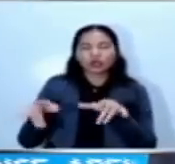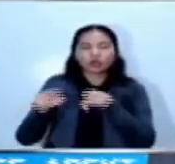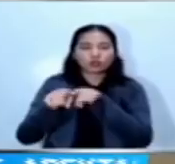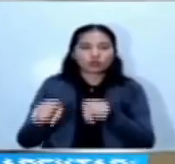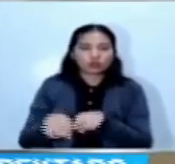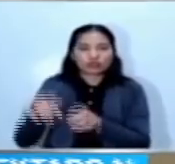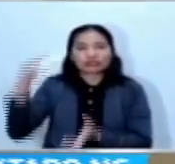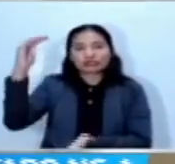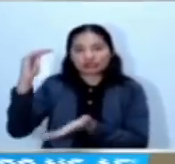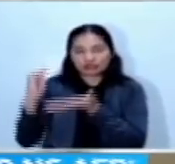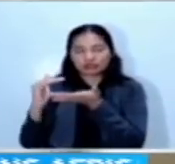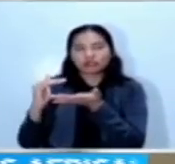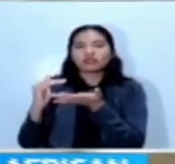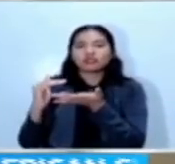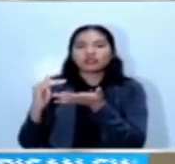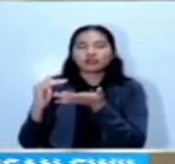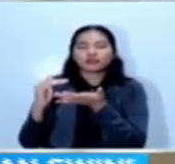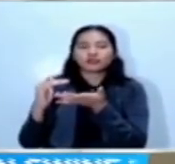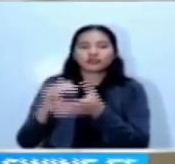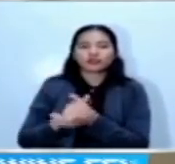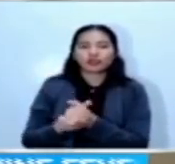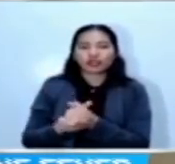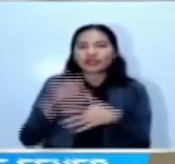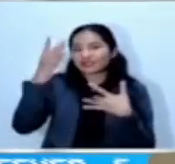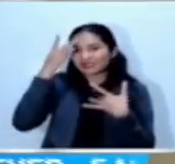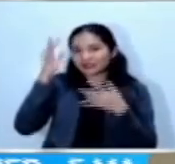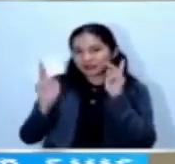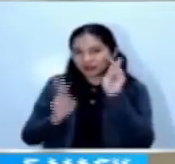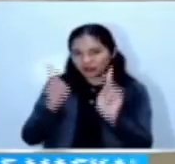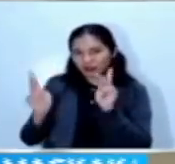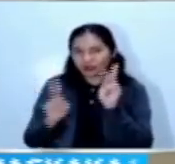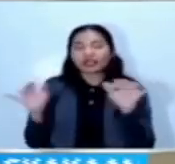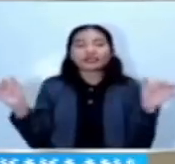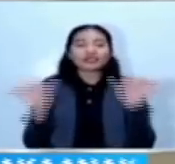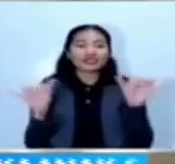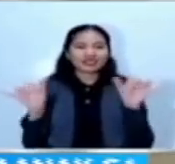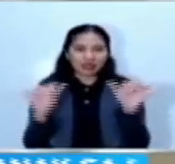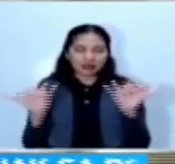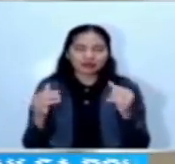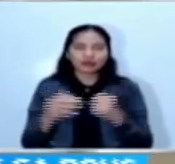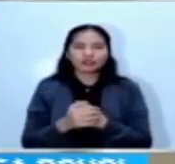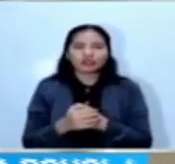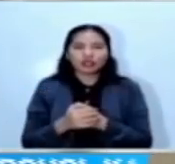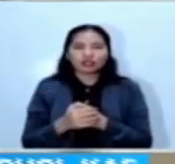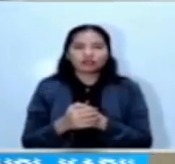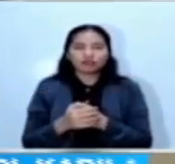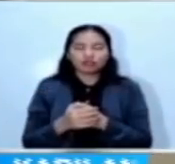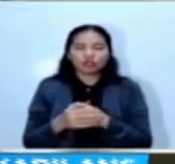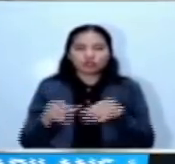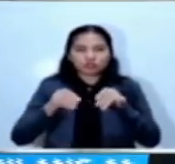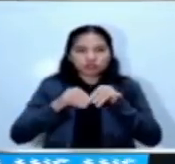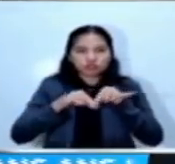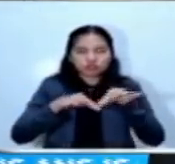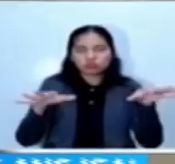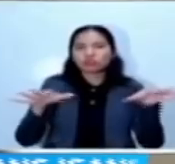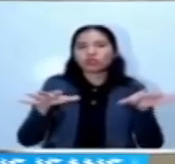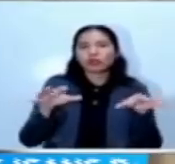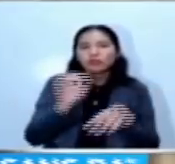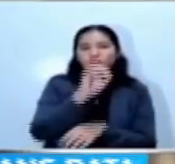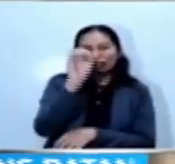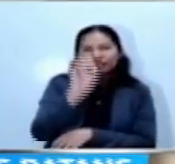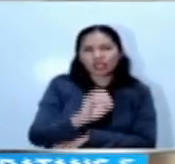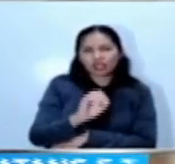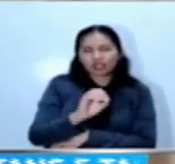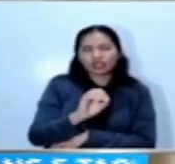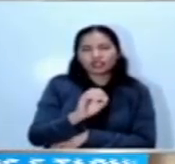bilang ng kaso. Ganun yun, yung growth rate natin bumaba rin. Pero hindi pa yan negative growth rate.